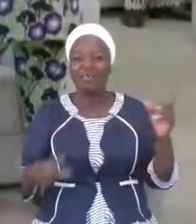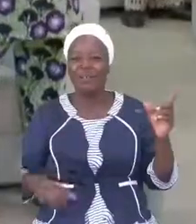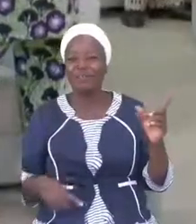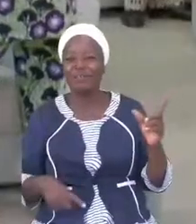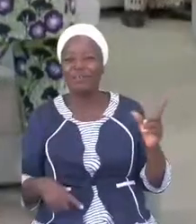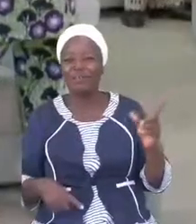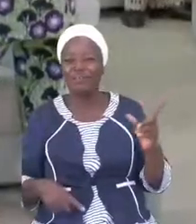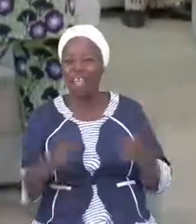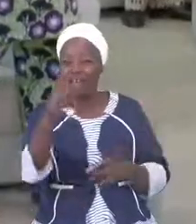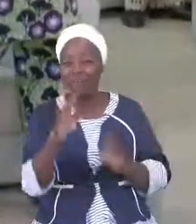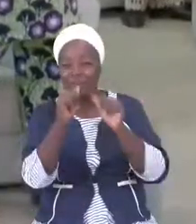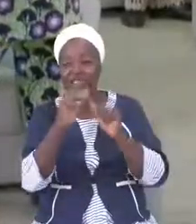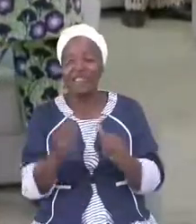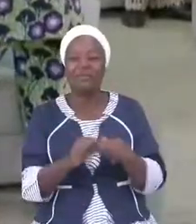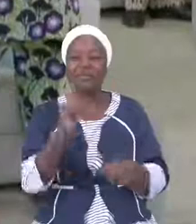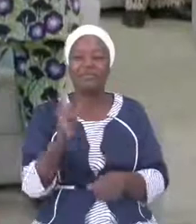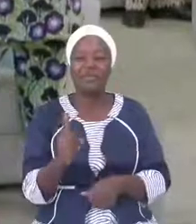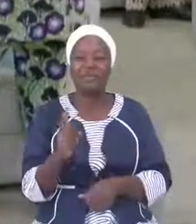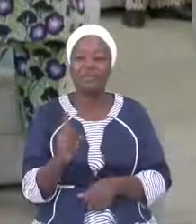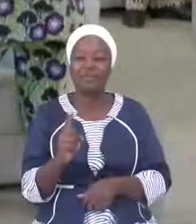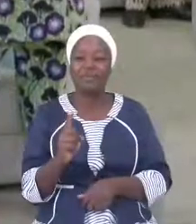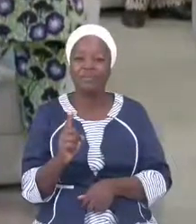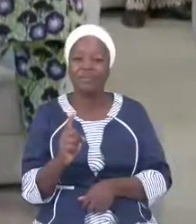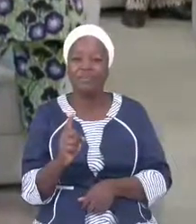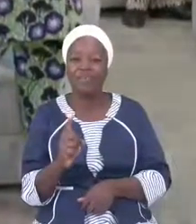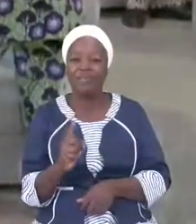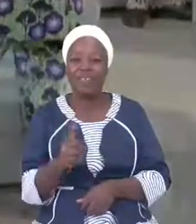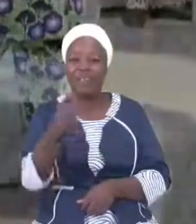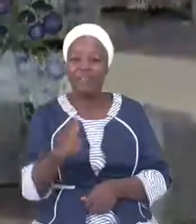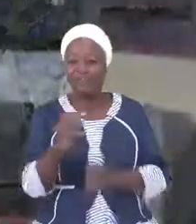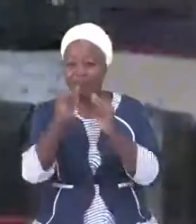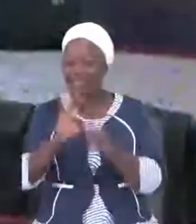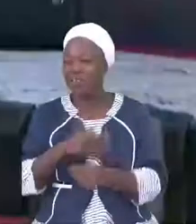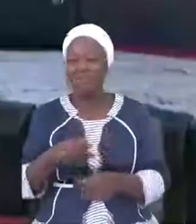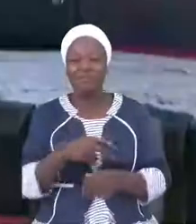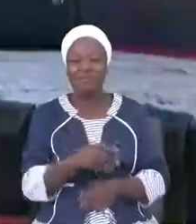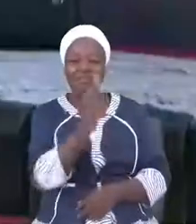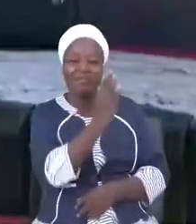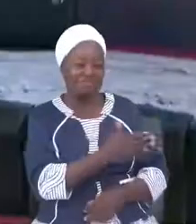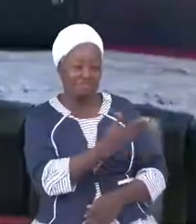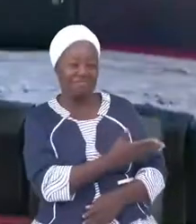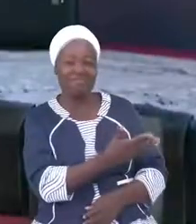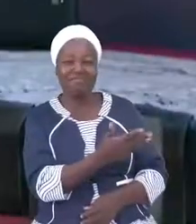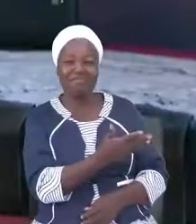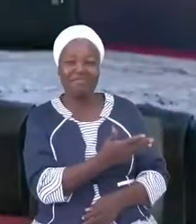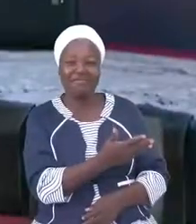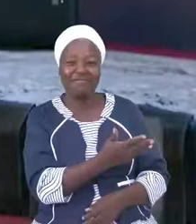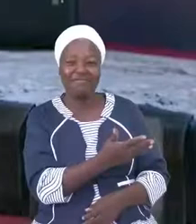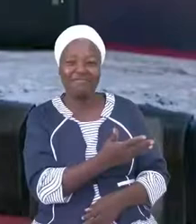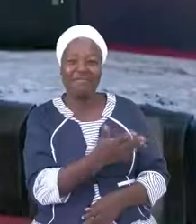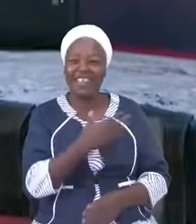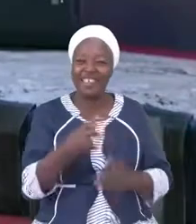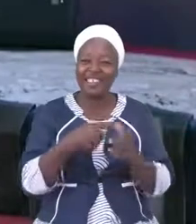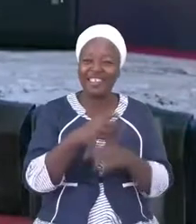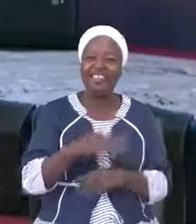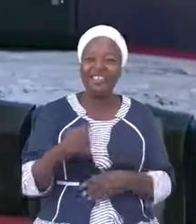Que le Seigneur vous bénisse. Que le Seigneur bénisse notre pasteur d'État. Peut-être je vais encore lui